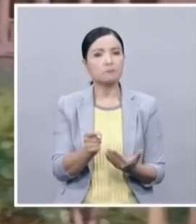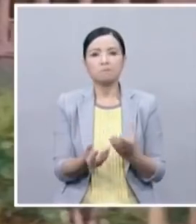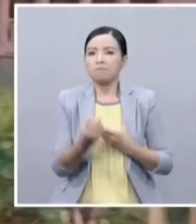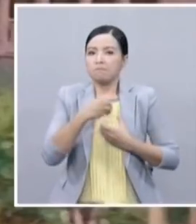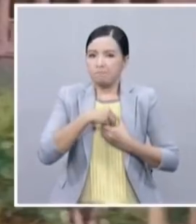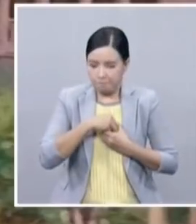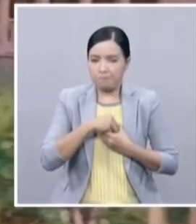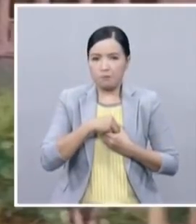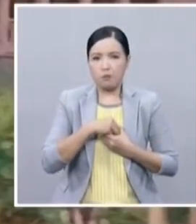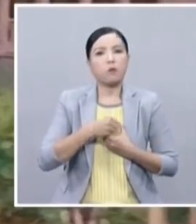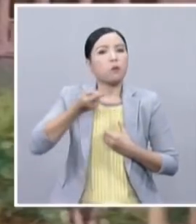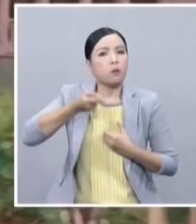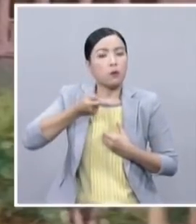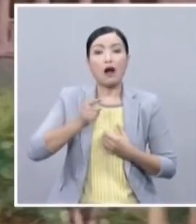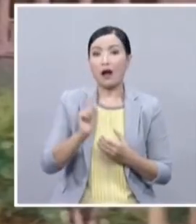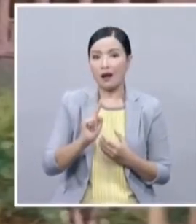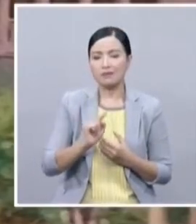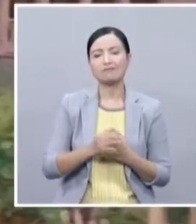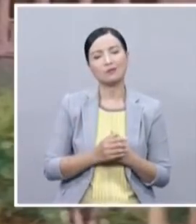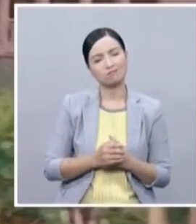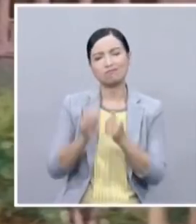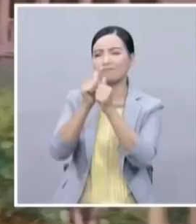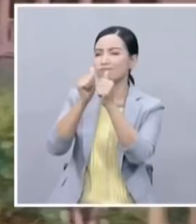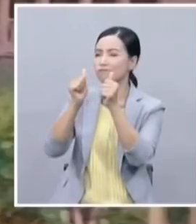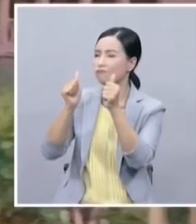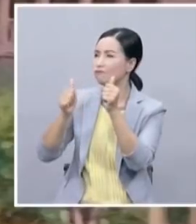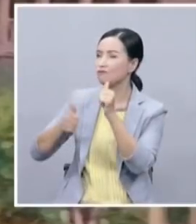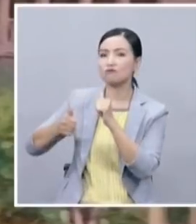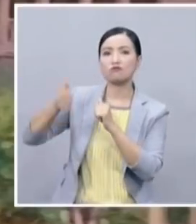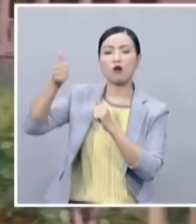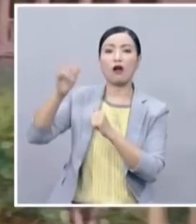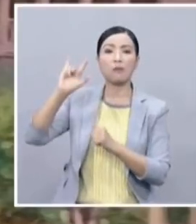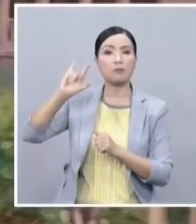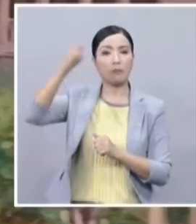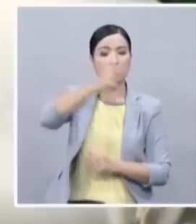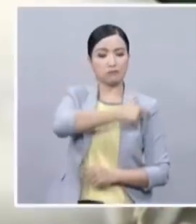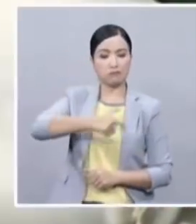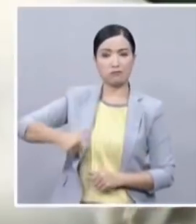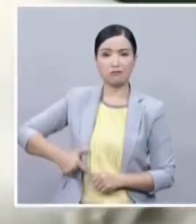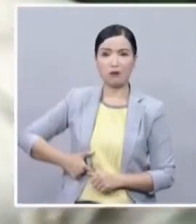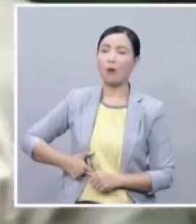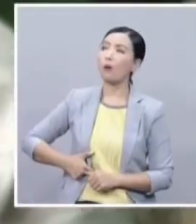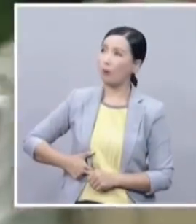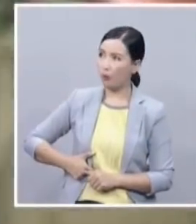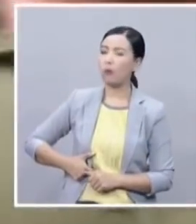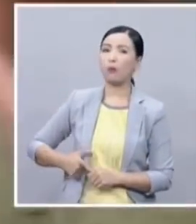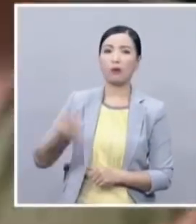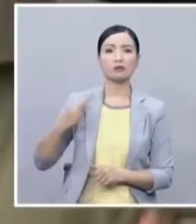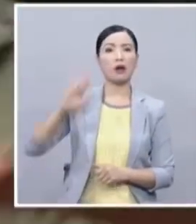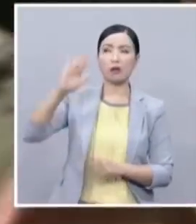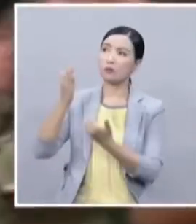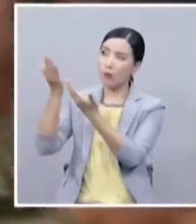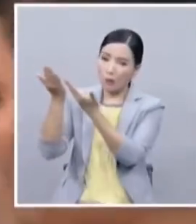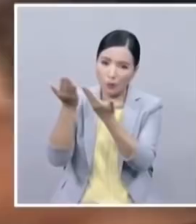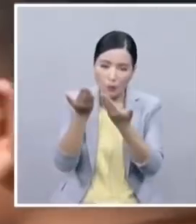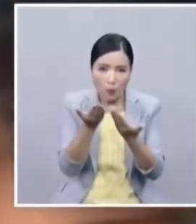ไว้ในจิตใจเสมอก็คือพระมหากรุณาคุณอย่างหาที่สุดมิได้ที่สมเด็จพระเจ้าอยู่หัวได้ทรงรับจิตอาสาชาวต่างประเทศที่มาร่ว